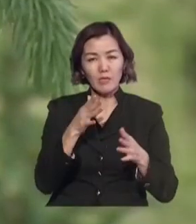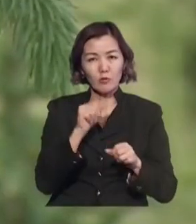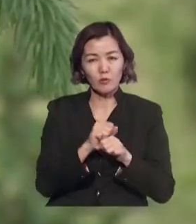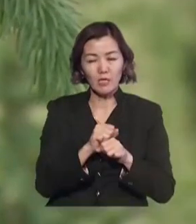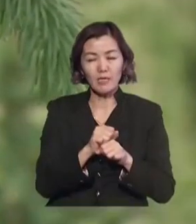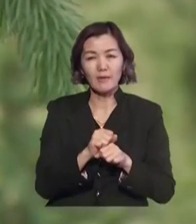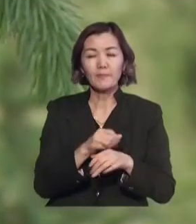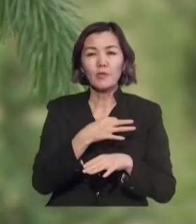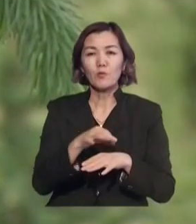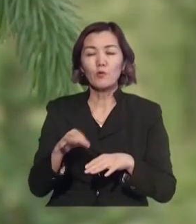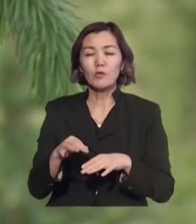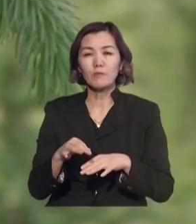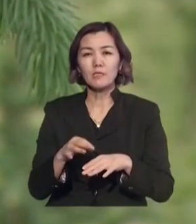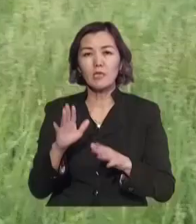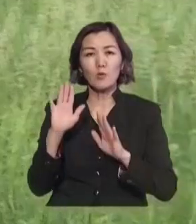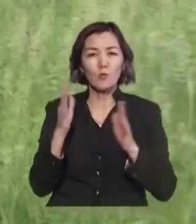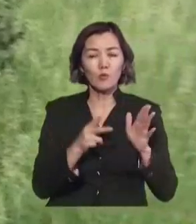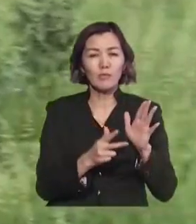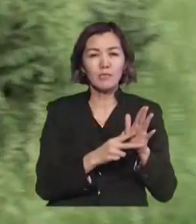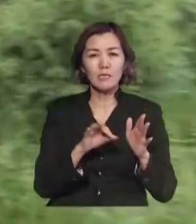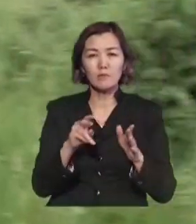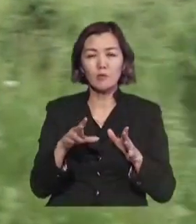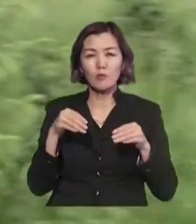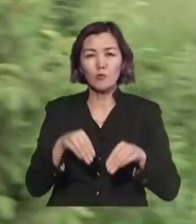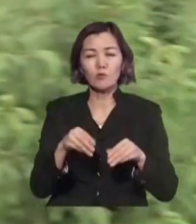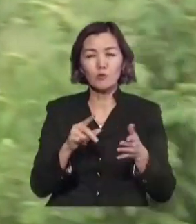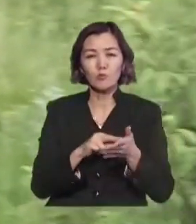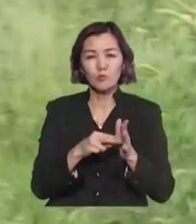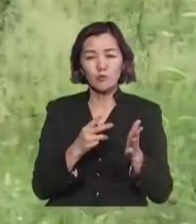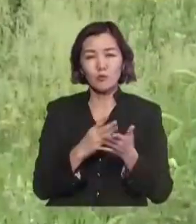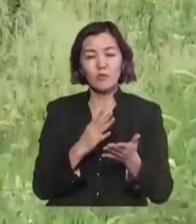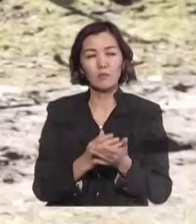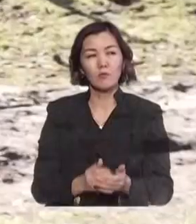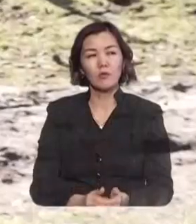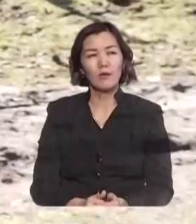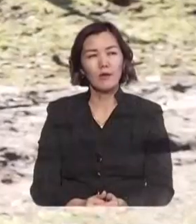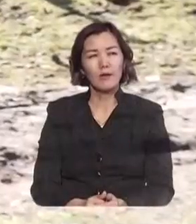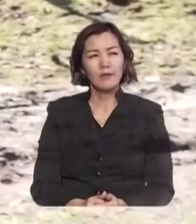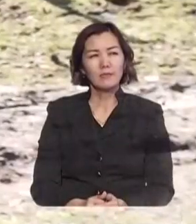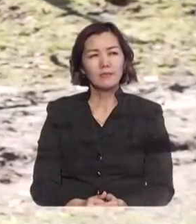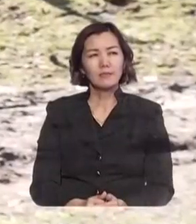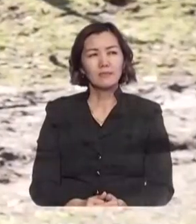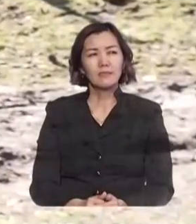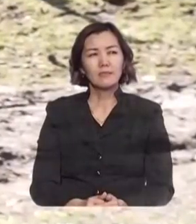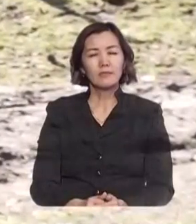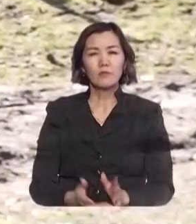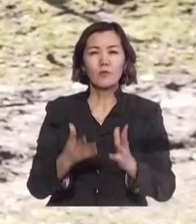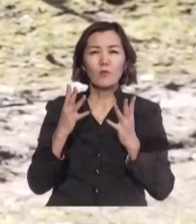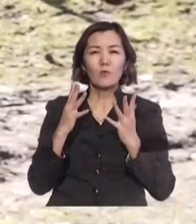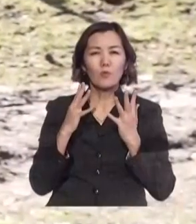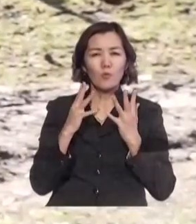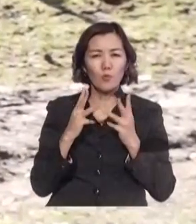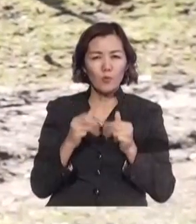биыл өңіріміздегі орман алқаптарына 8 миллион көшет отырғызу жоспарланып отыр. Күзде жаңа есептеп біз